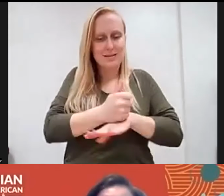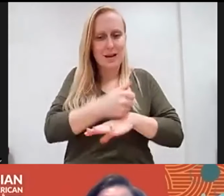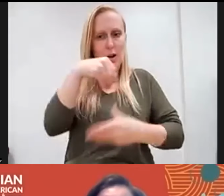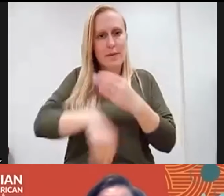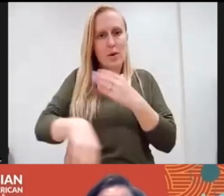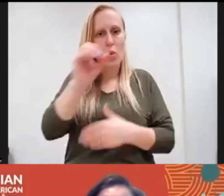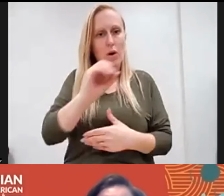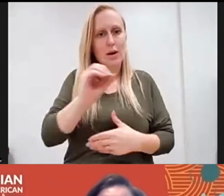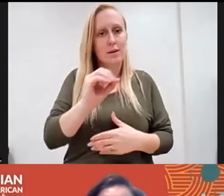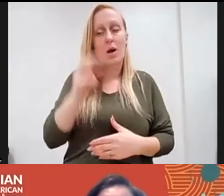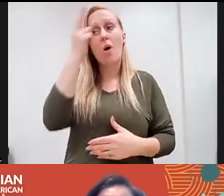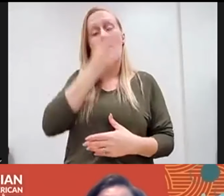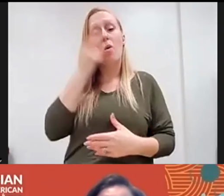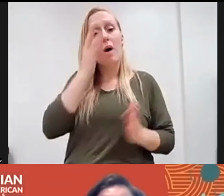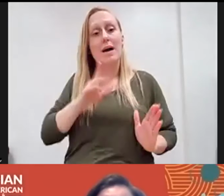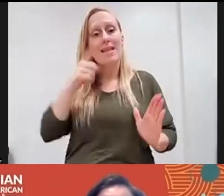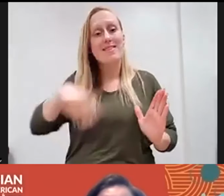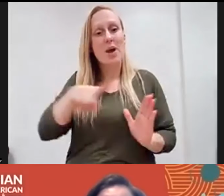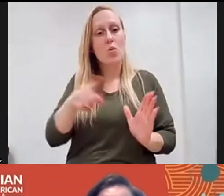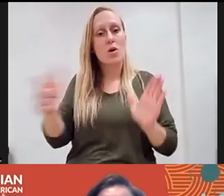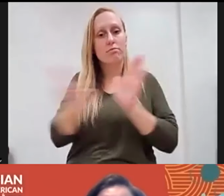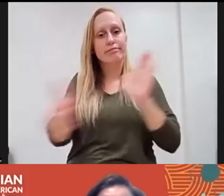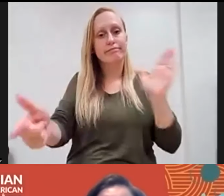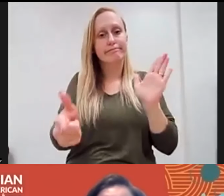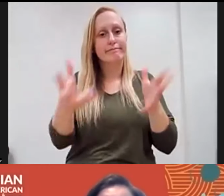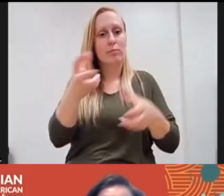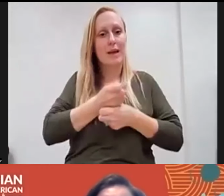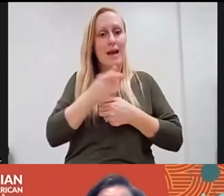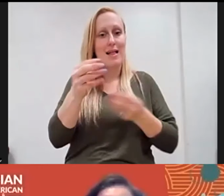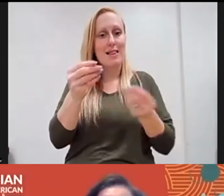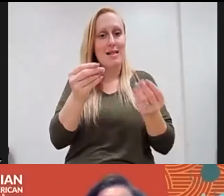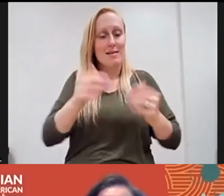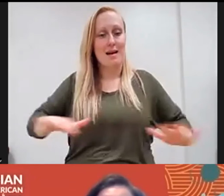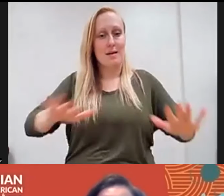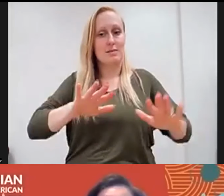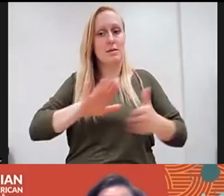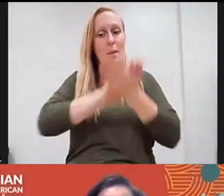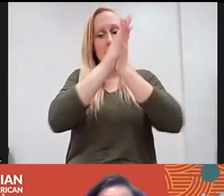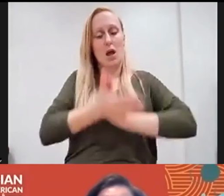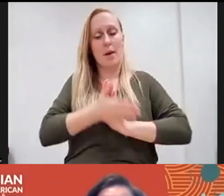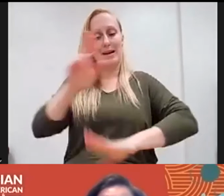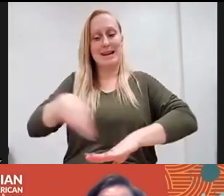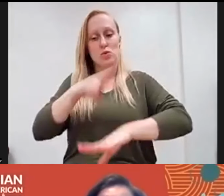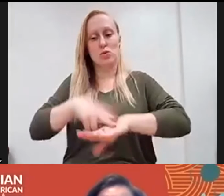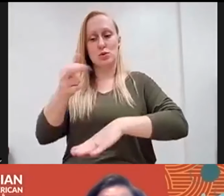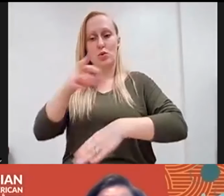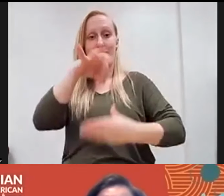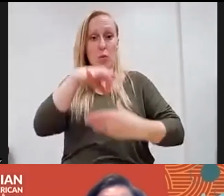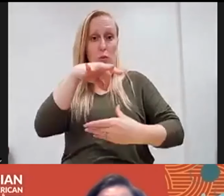from acquiring land grants, being naturalized or voting,